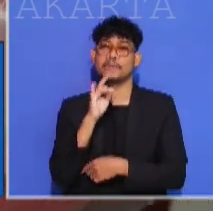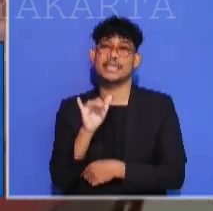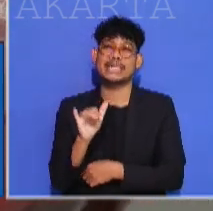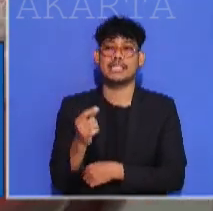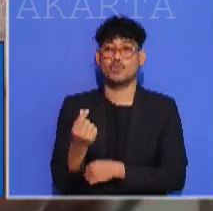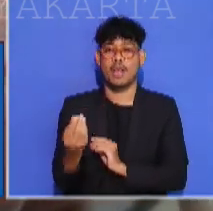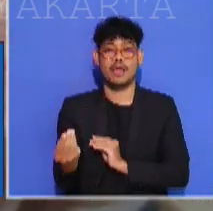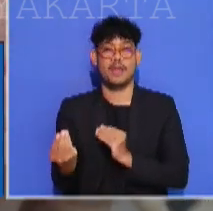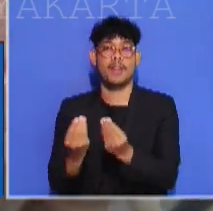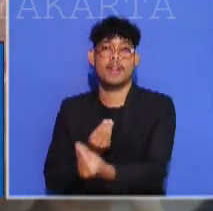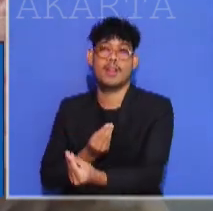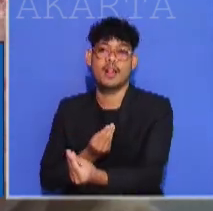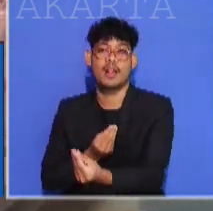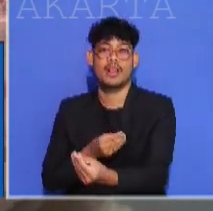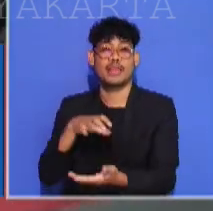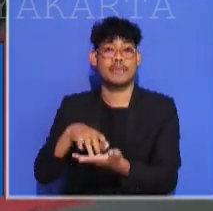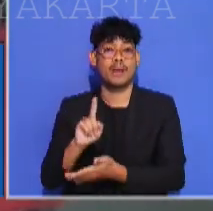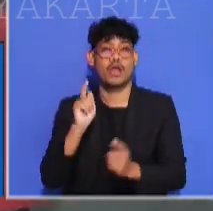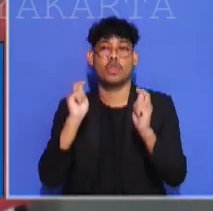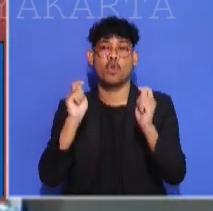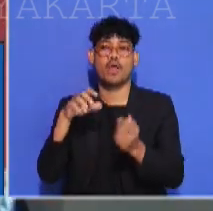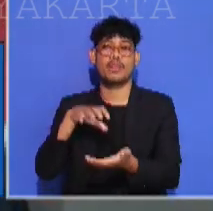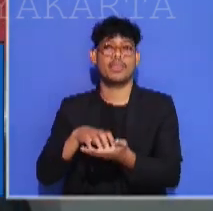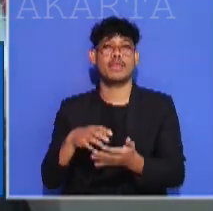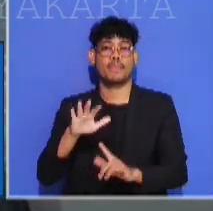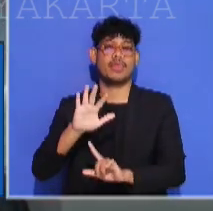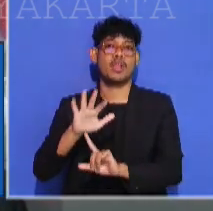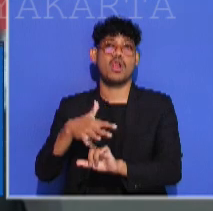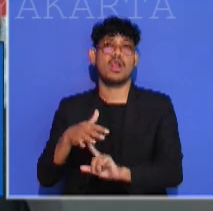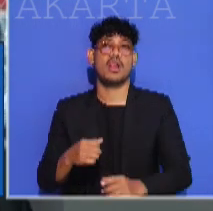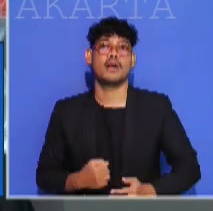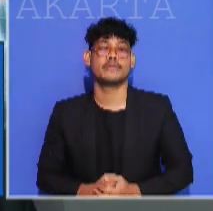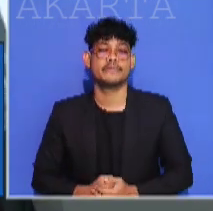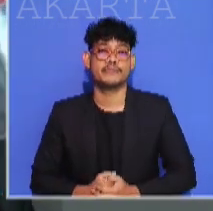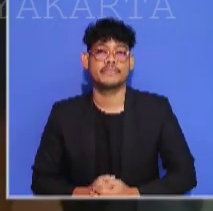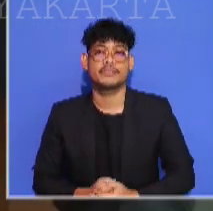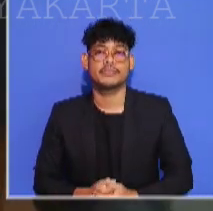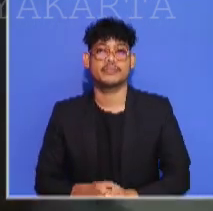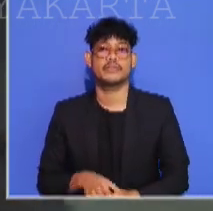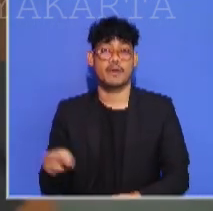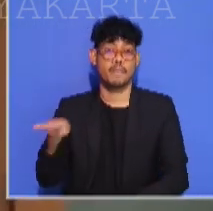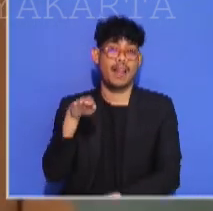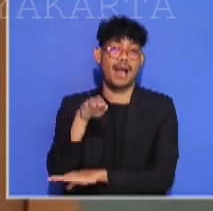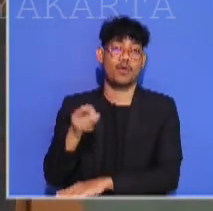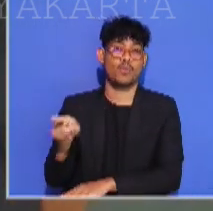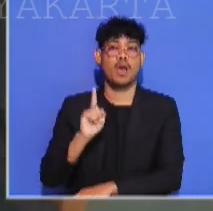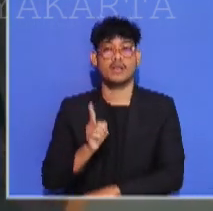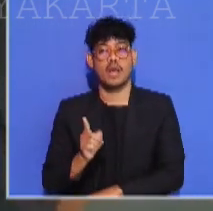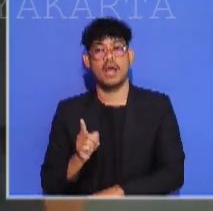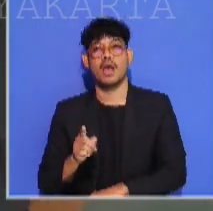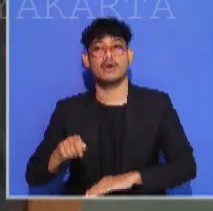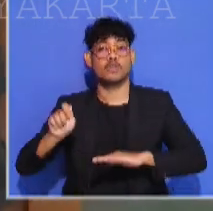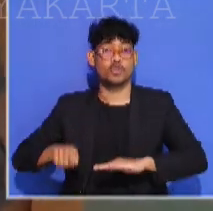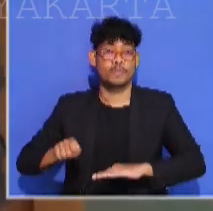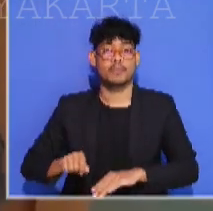di toko kelontong di kawasan Wijirejo Pandak Bantul. Atas perbuatannya, pelaku disangkakan pasal 36 ayat